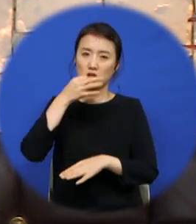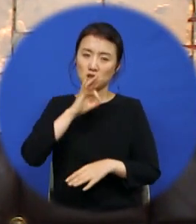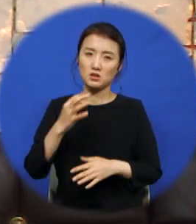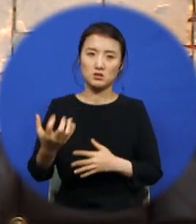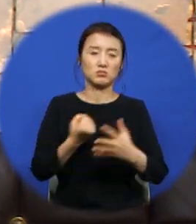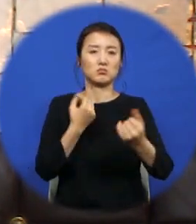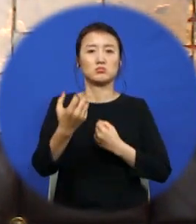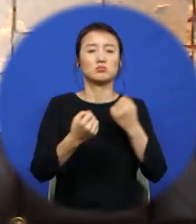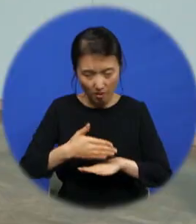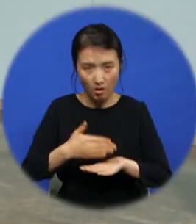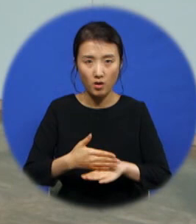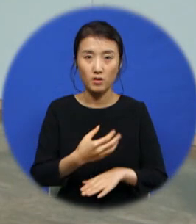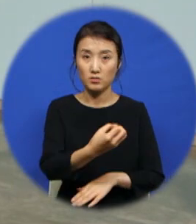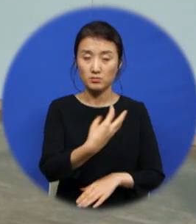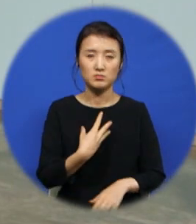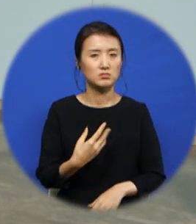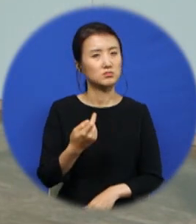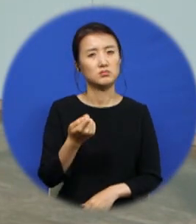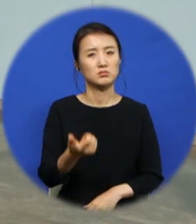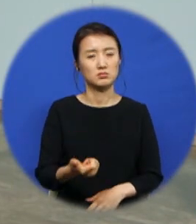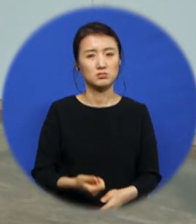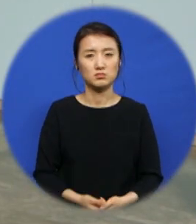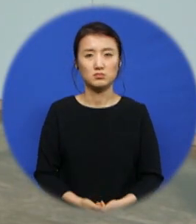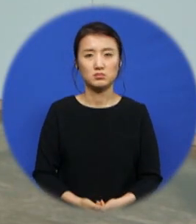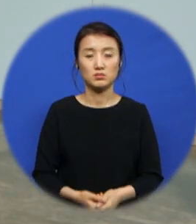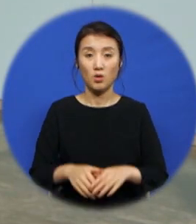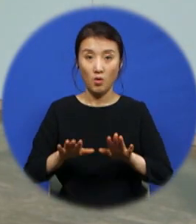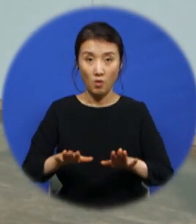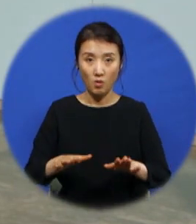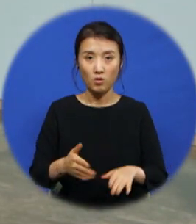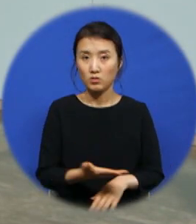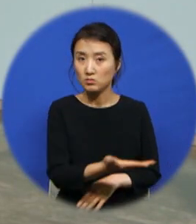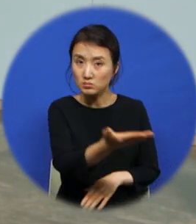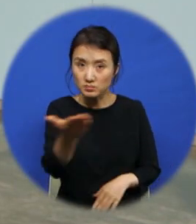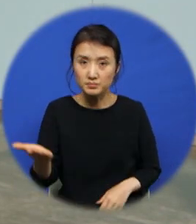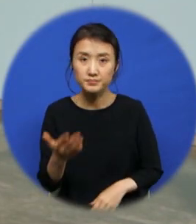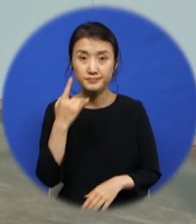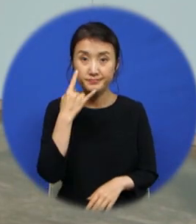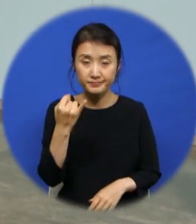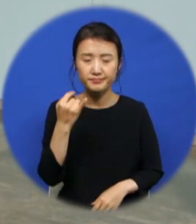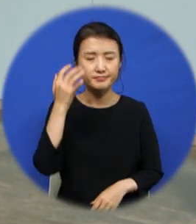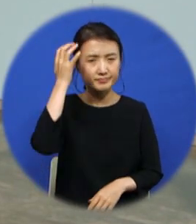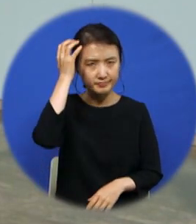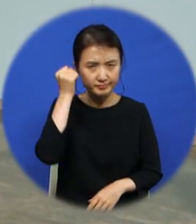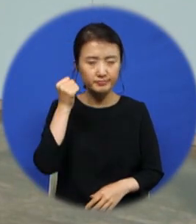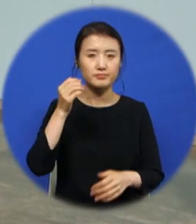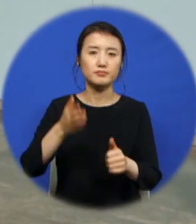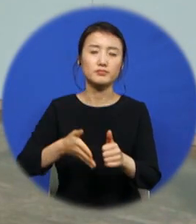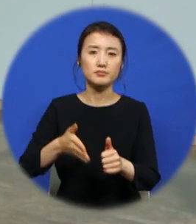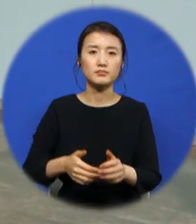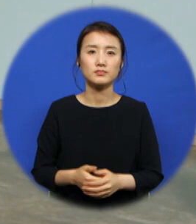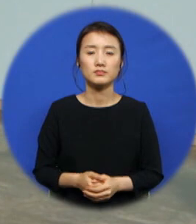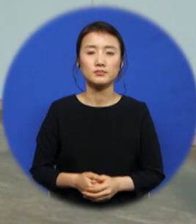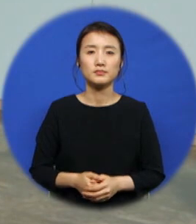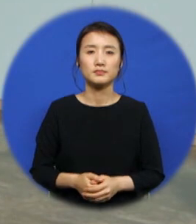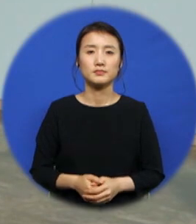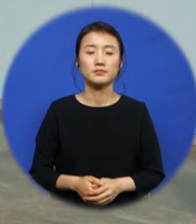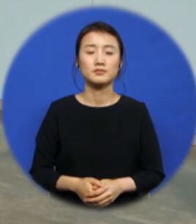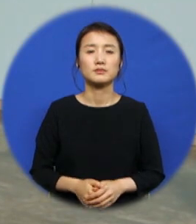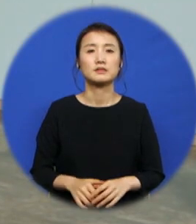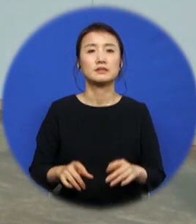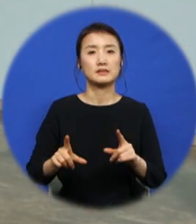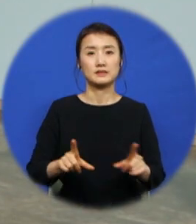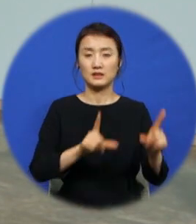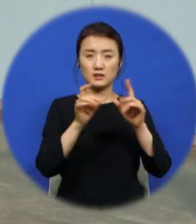같아요 그래서 오늘이 방송 들으시는 어머님들 잘 색 2시기 바랍니다 세상을 살면서 큰 것이